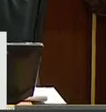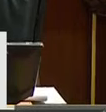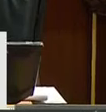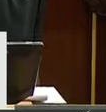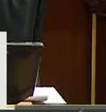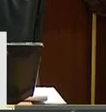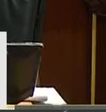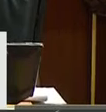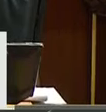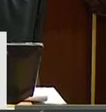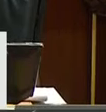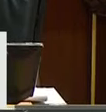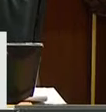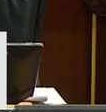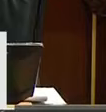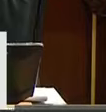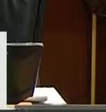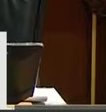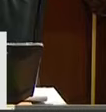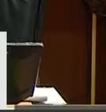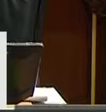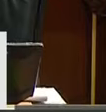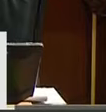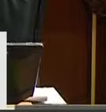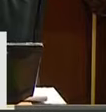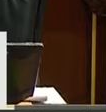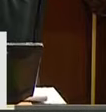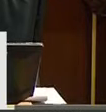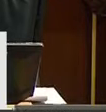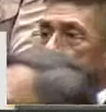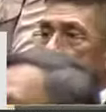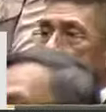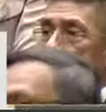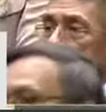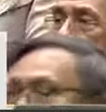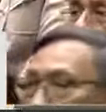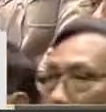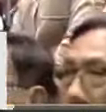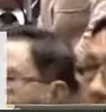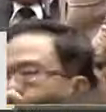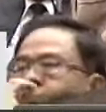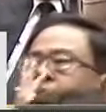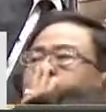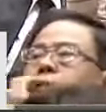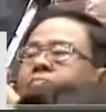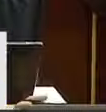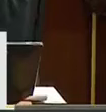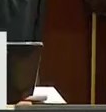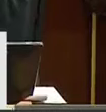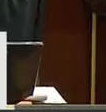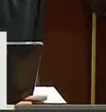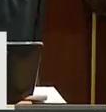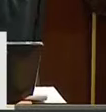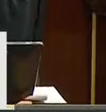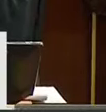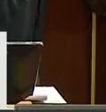98นายจุรินทร์ลักษณะวิสิทธิ ์พลเอกประยุทธ์ครับ 99น